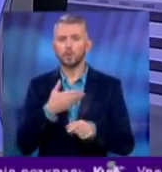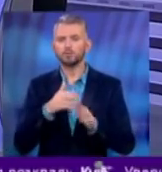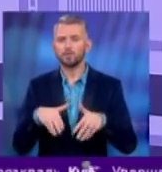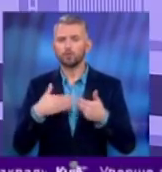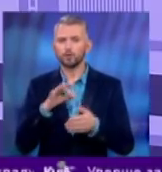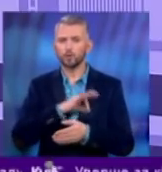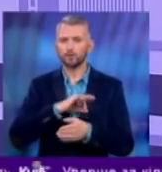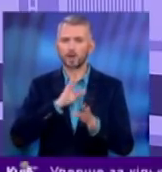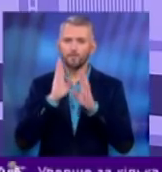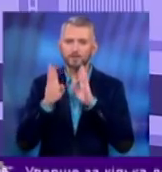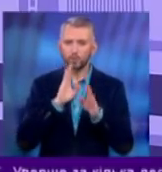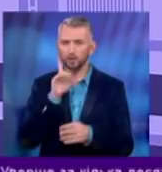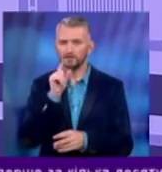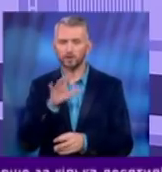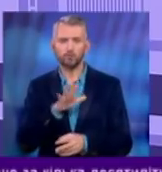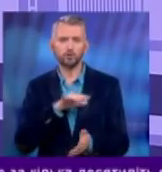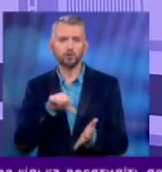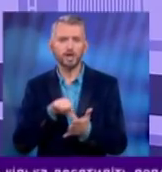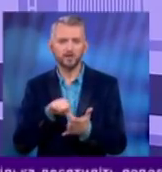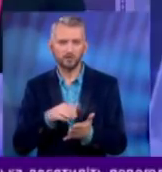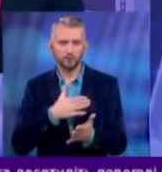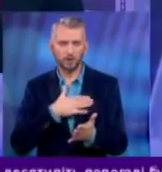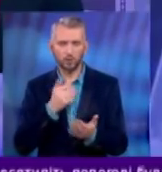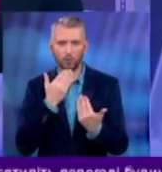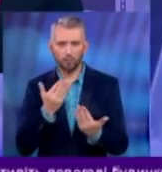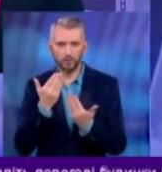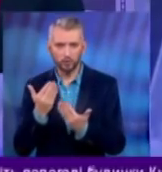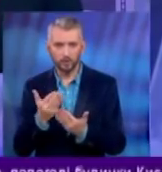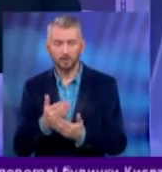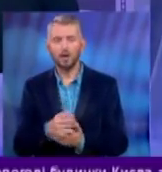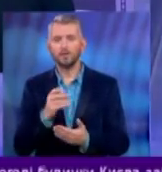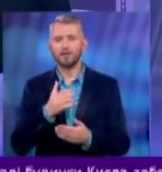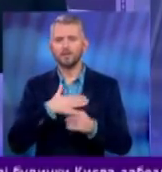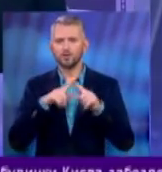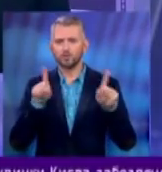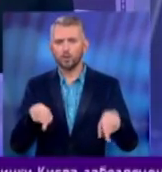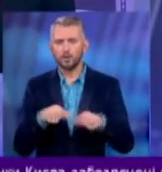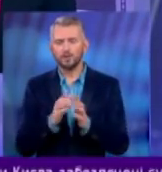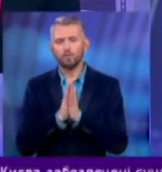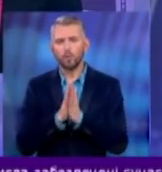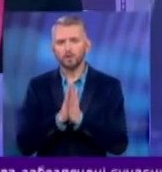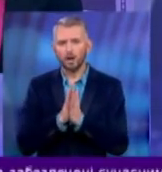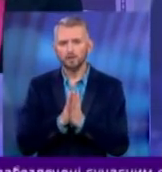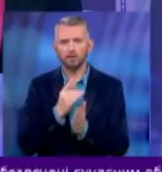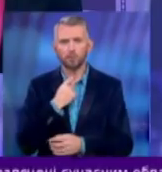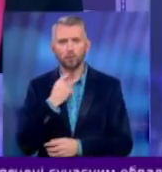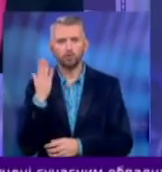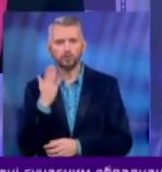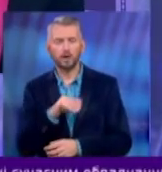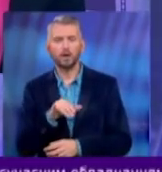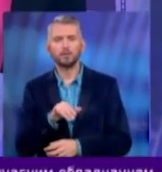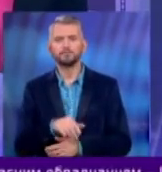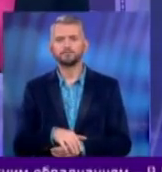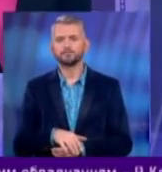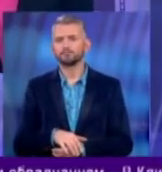пропонуємо користувачам Фейсбуку та Твіттеру стати учасниками нашого опитування. Тож на сторінці телеканалу «Київ», будь ласка, проголосуйте, куди